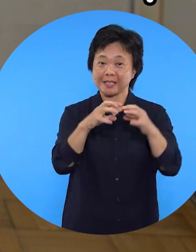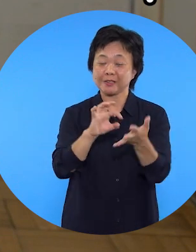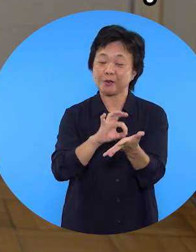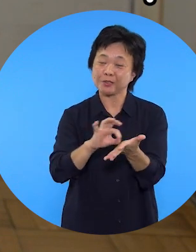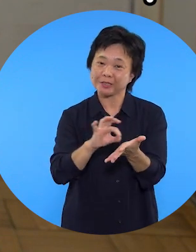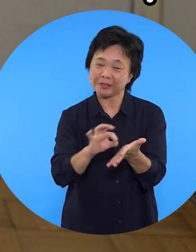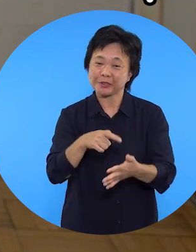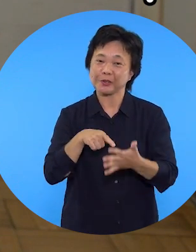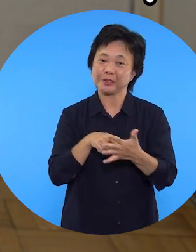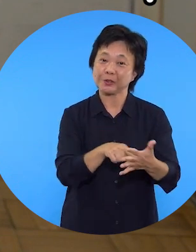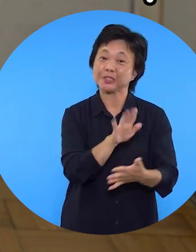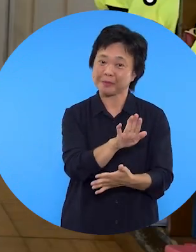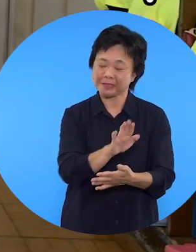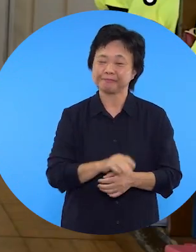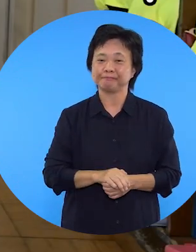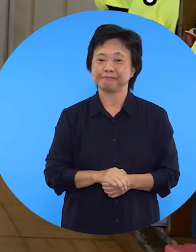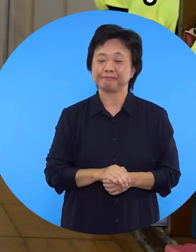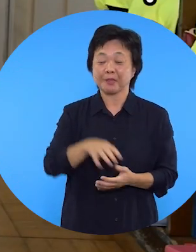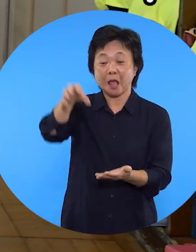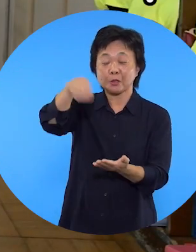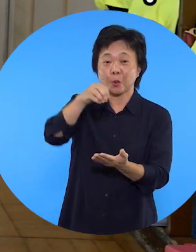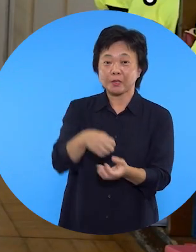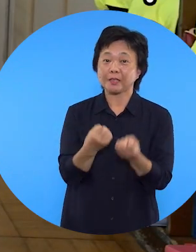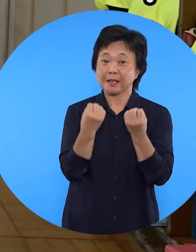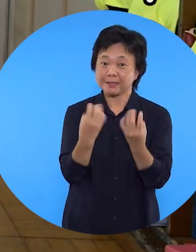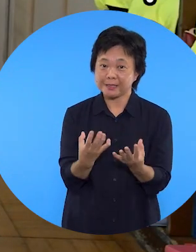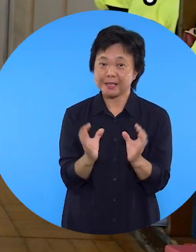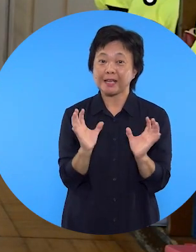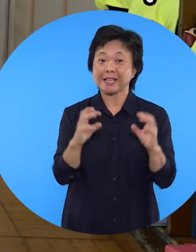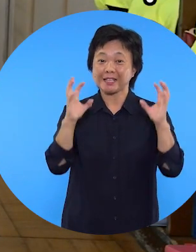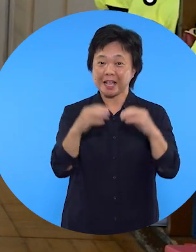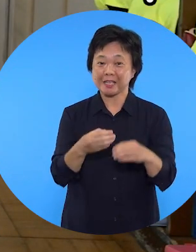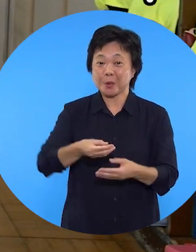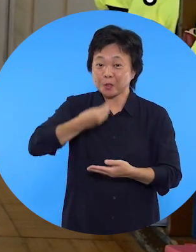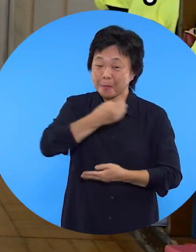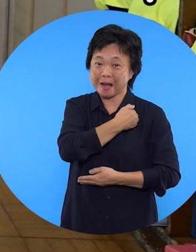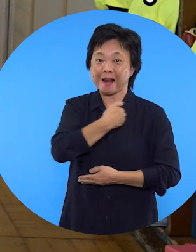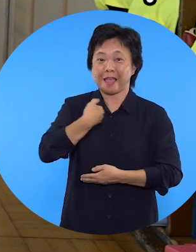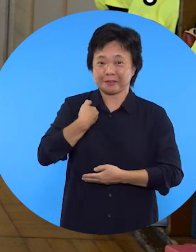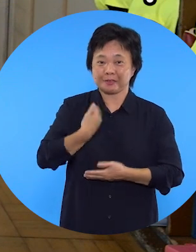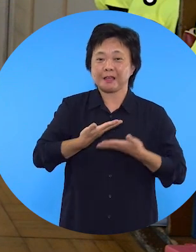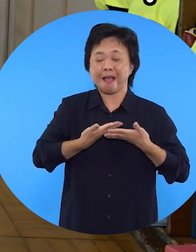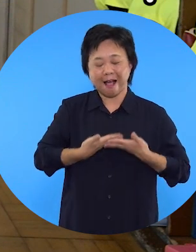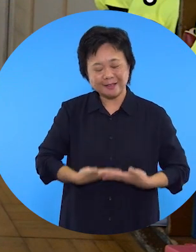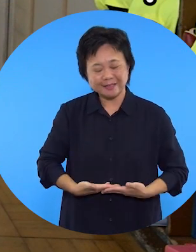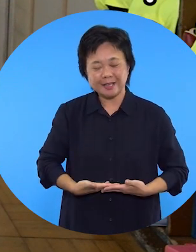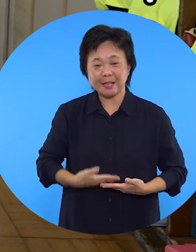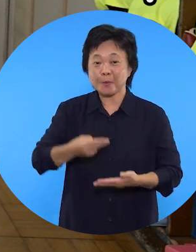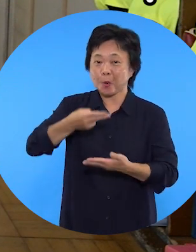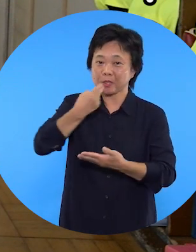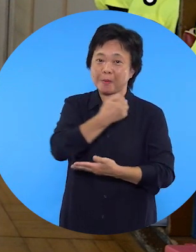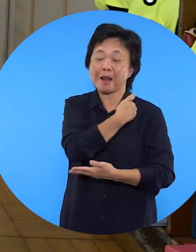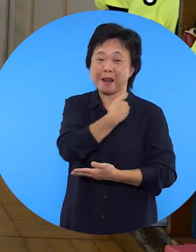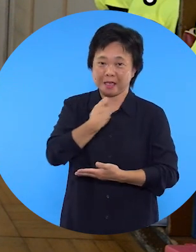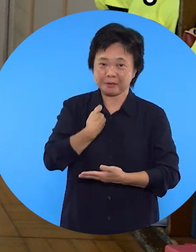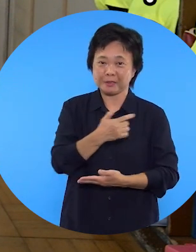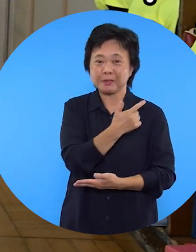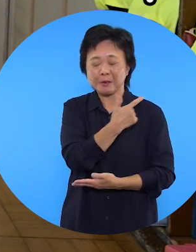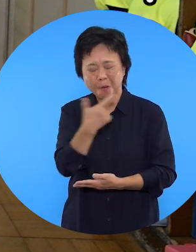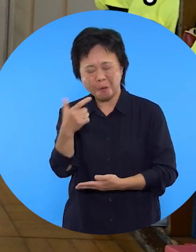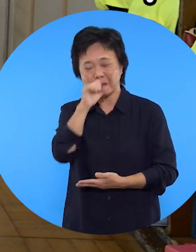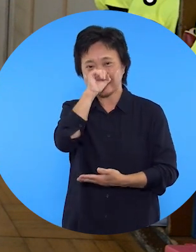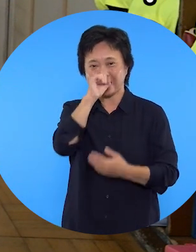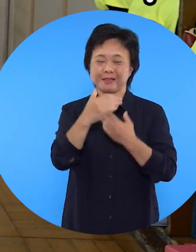なるべく使うようにしています採りたての新鮮なお野菜を頂けるということと安心なものを頂けるということも